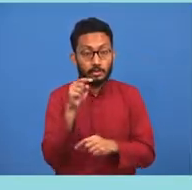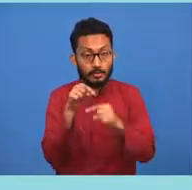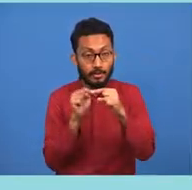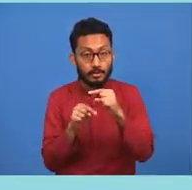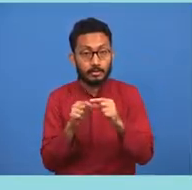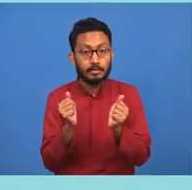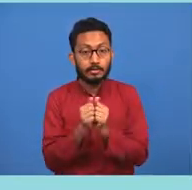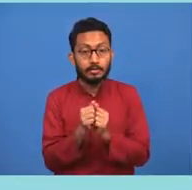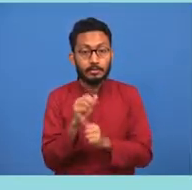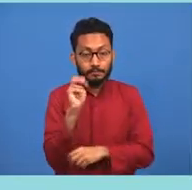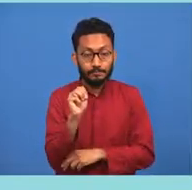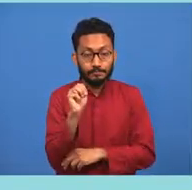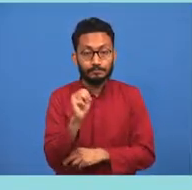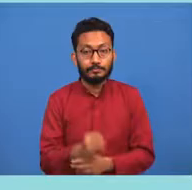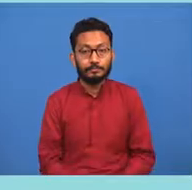mol,